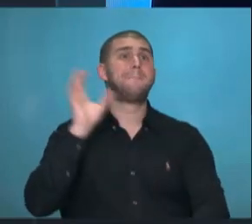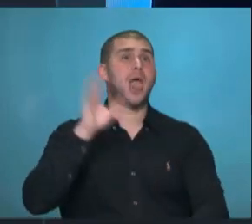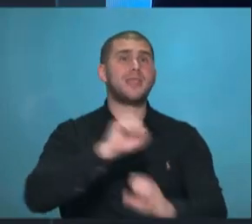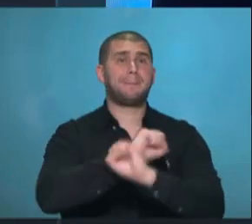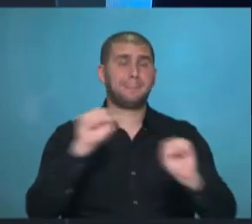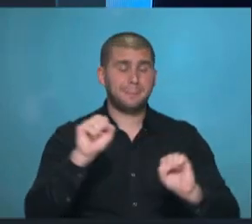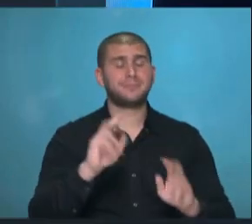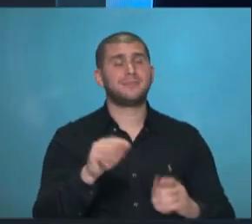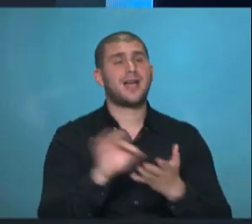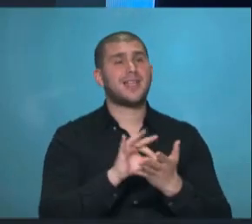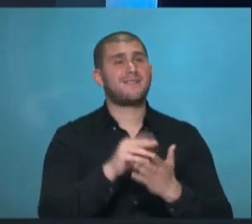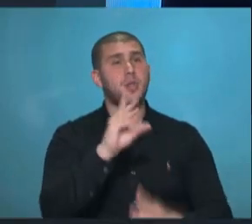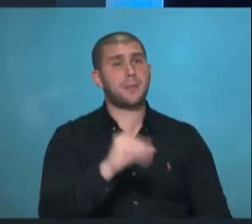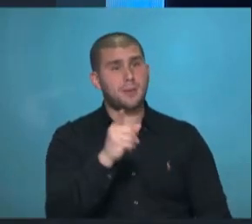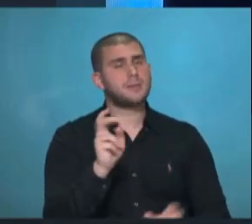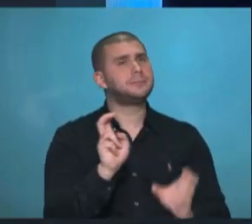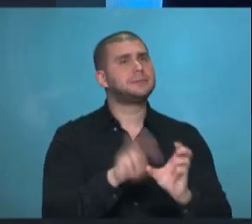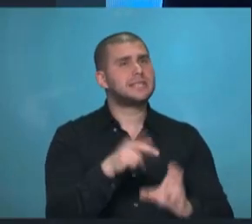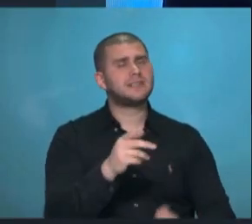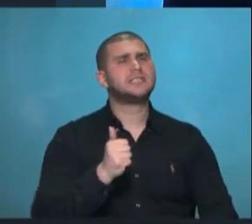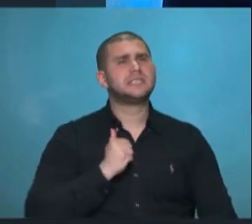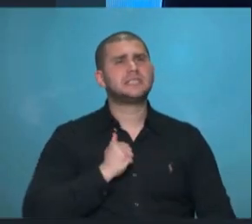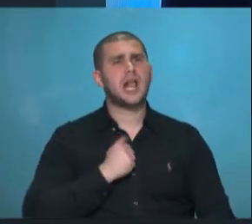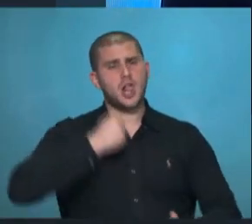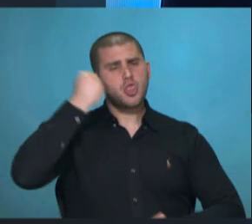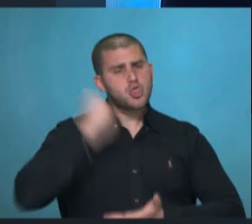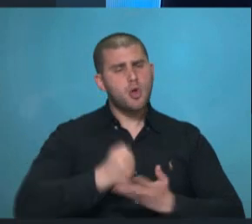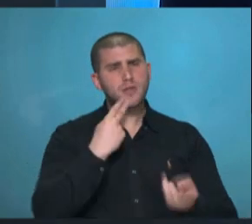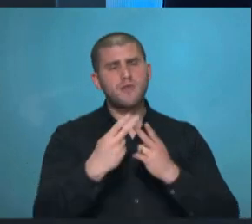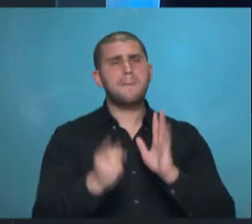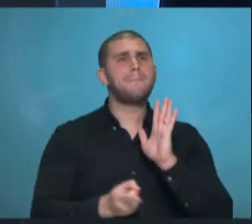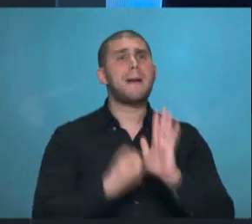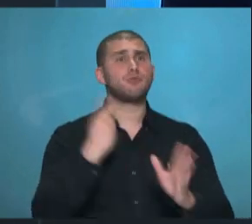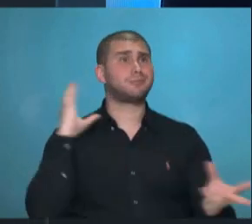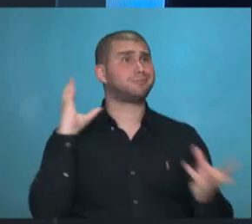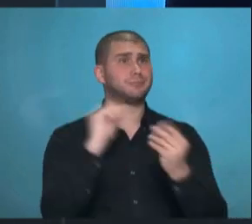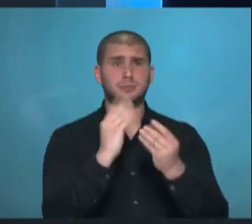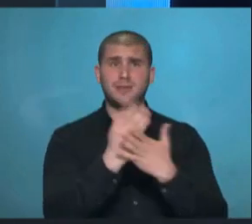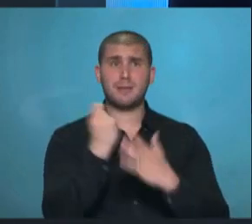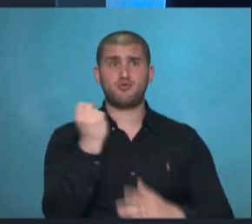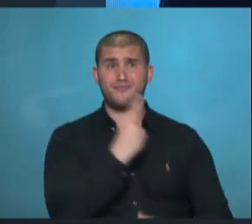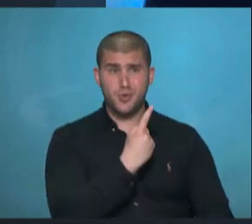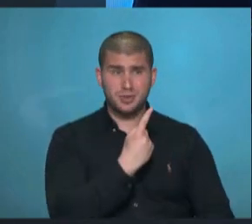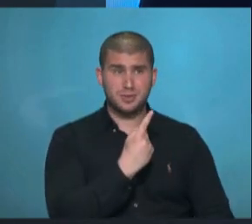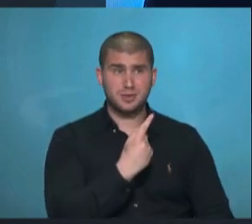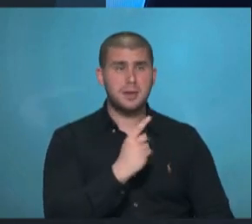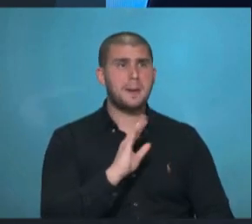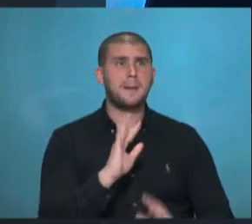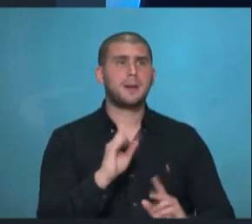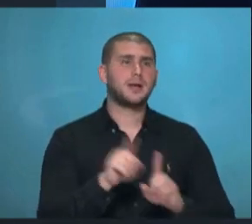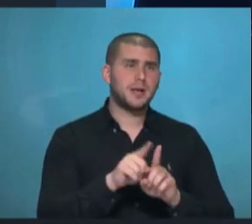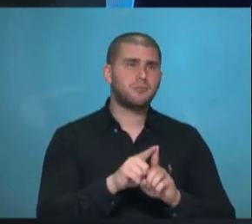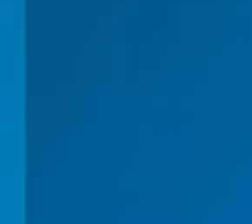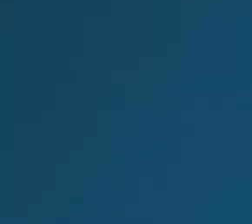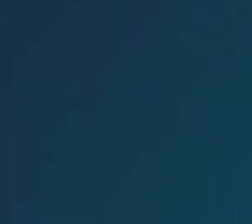בדרום איציק זוארץ, אתה מצטרף אלינו. צהל תוקף בתגובה בפעם הראשונה מזה כמה שבועות, הלאה ממדיניות ההכלה